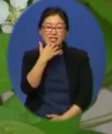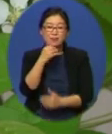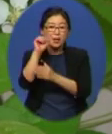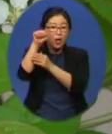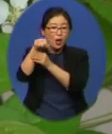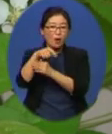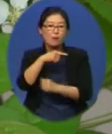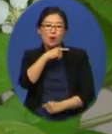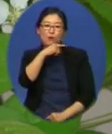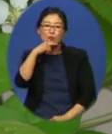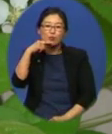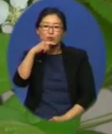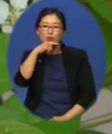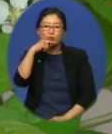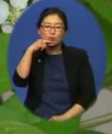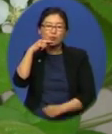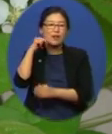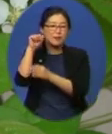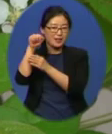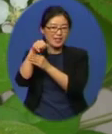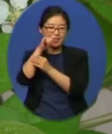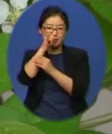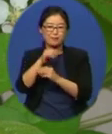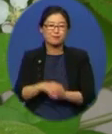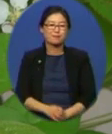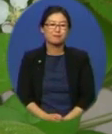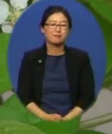물드는 심산해당입니다.